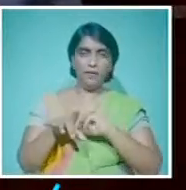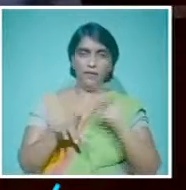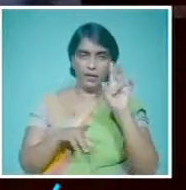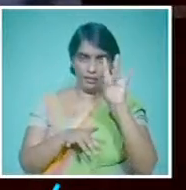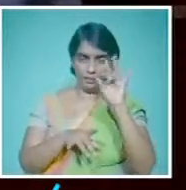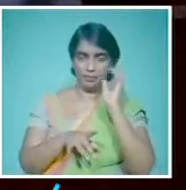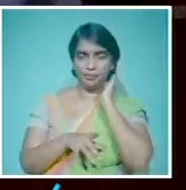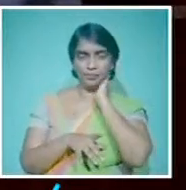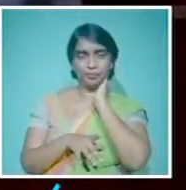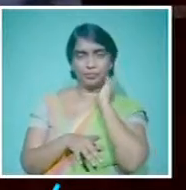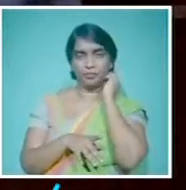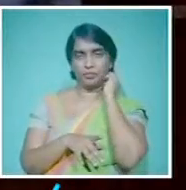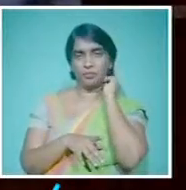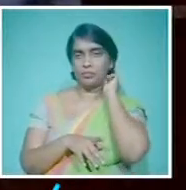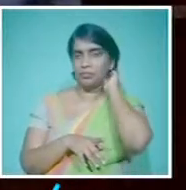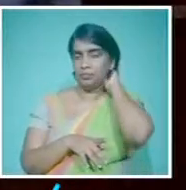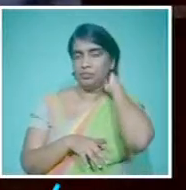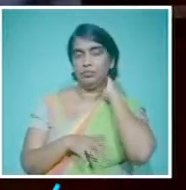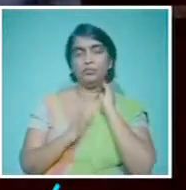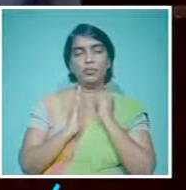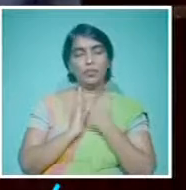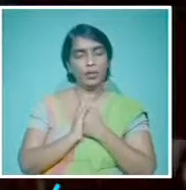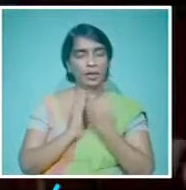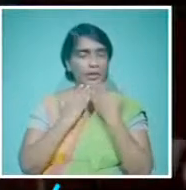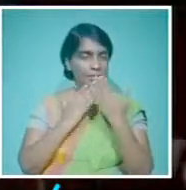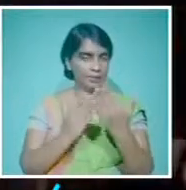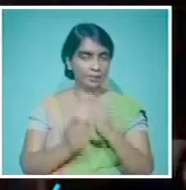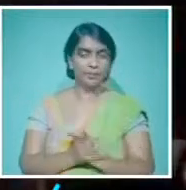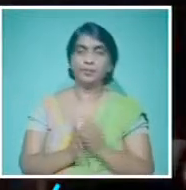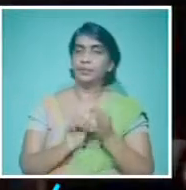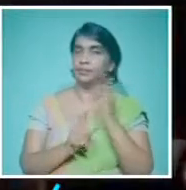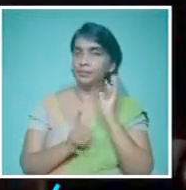Bumisuti Garu Sabhapati Tumani,